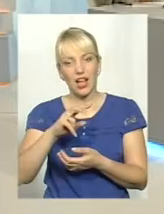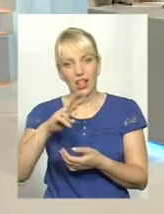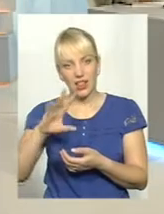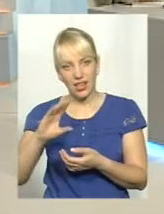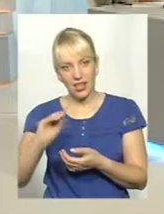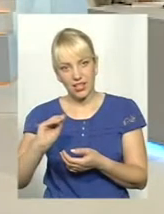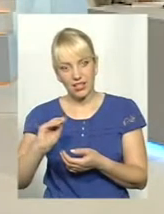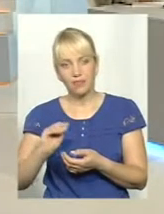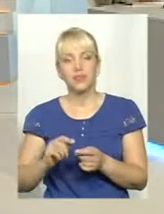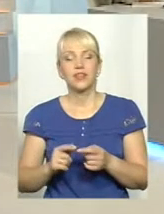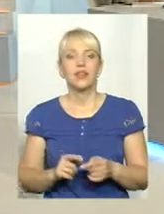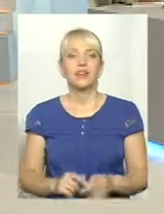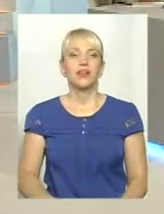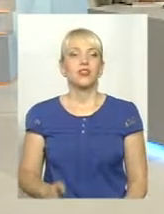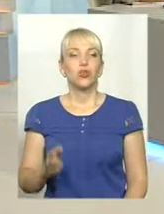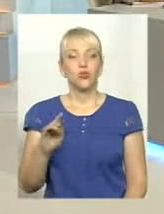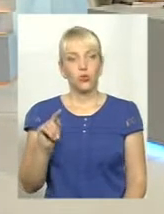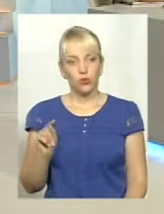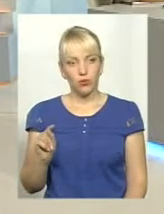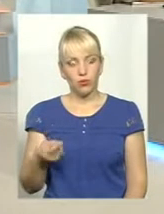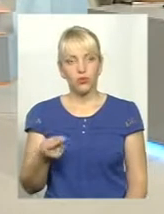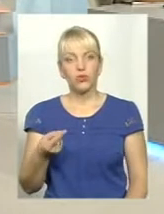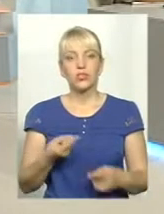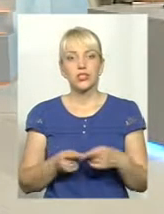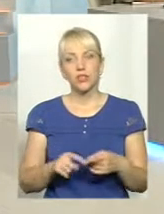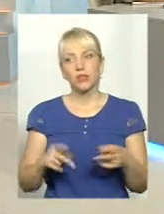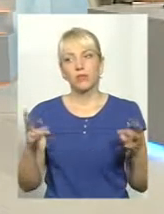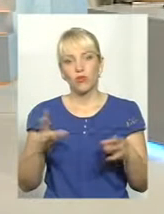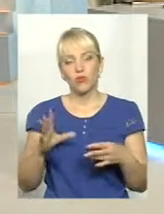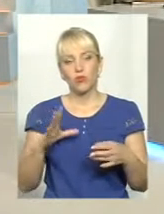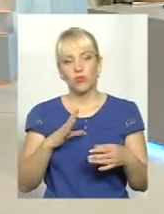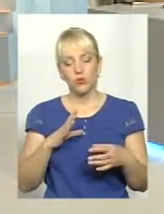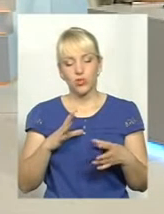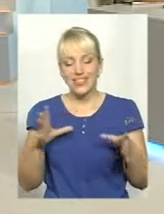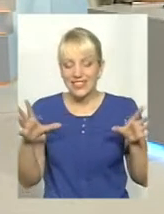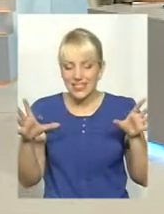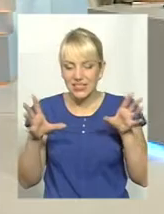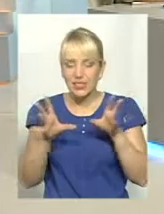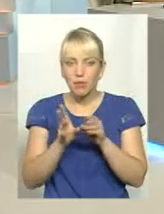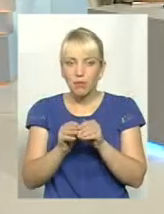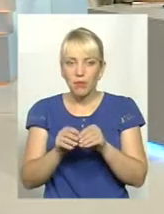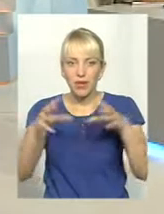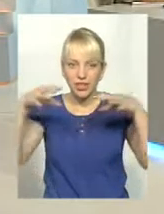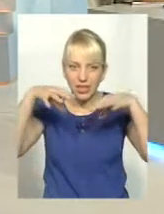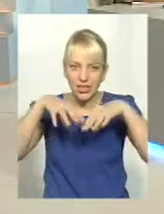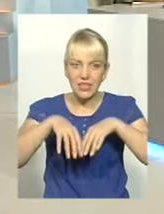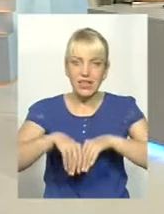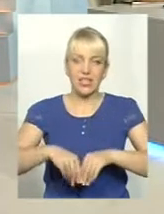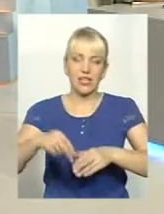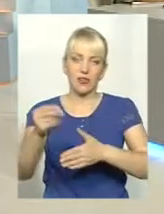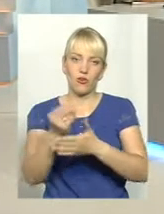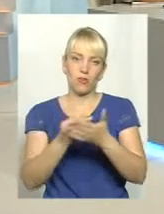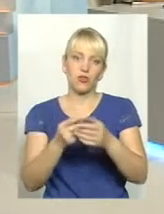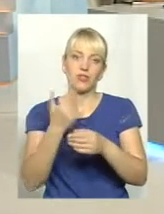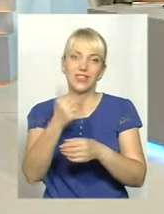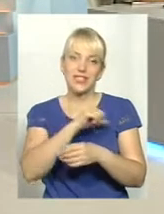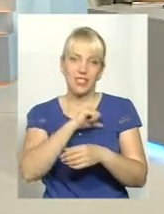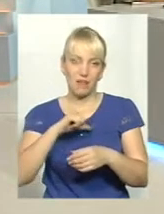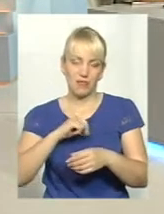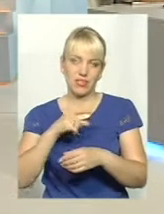потрібно відкидати це. Тобто, це дуже складно. Хоча атомна енергія вважається однією з найчистіших,